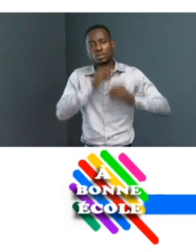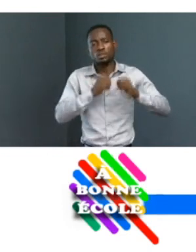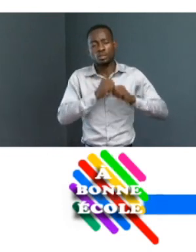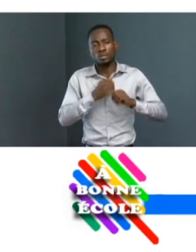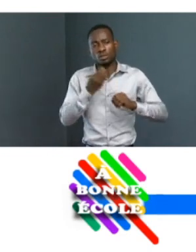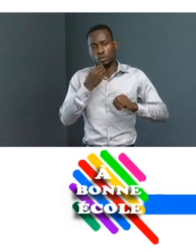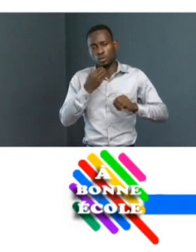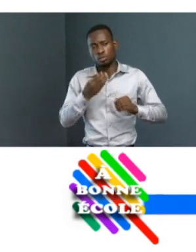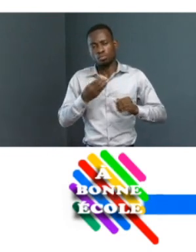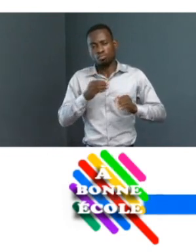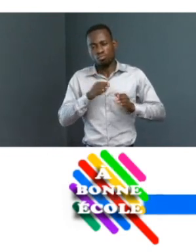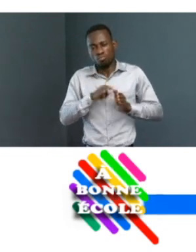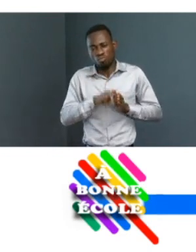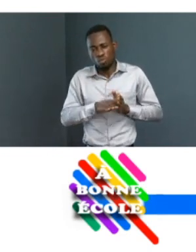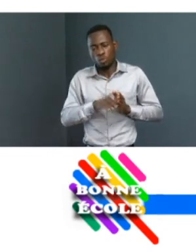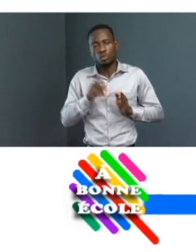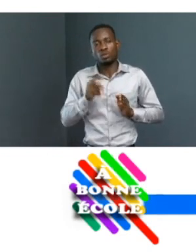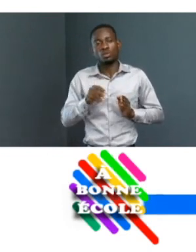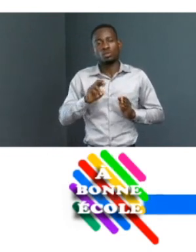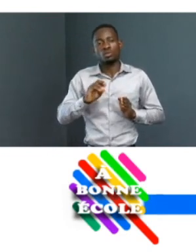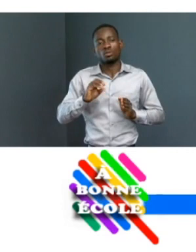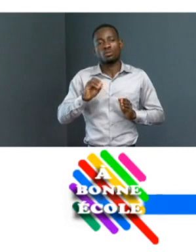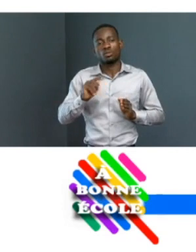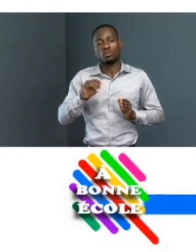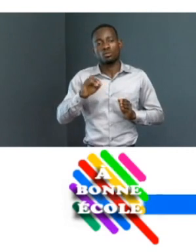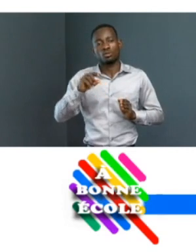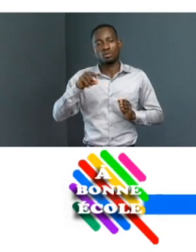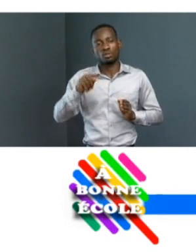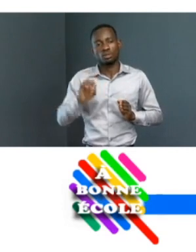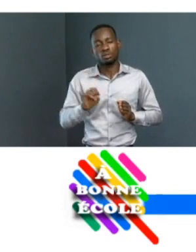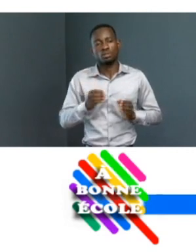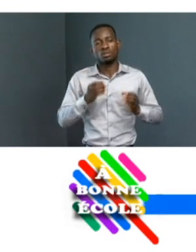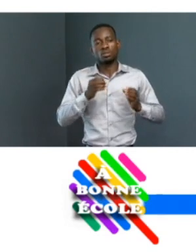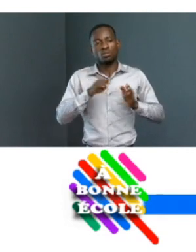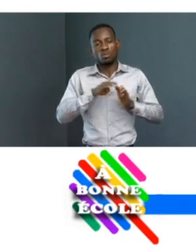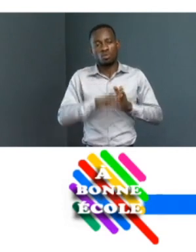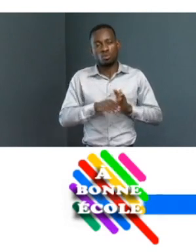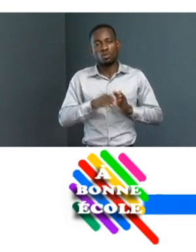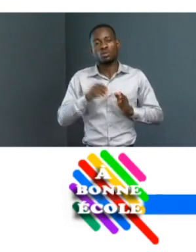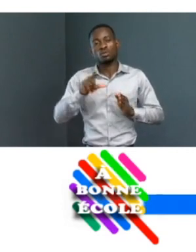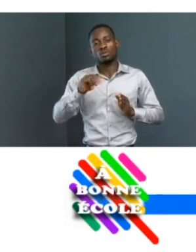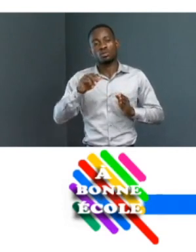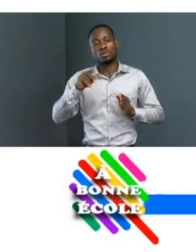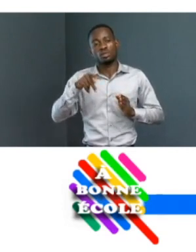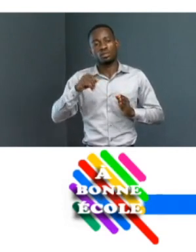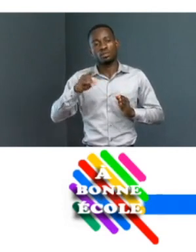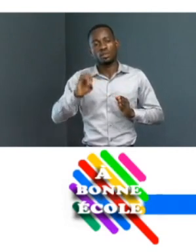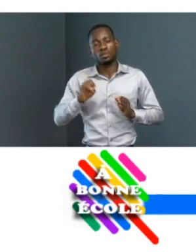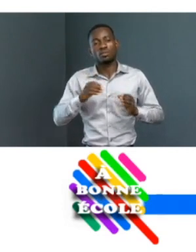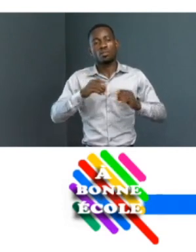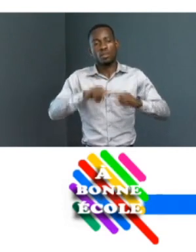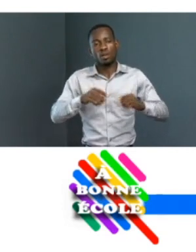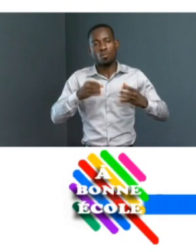de protéines, moins de lipides, mais consommer beaucoup de fruits. Beaucoup de fruits pour renforcer leur système